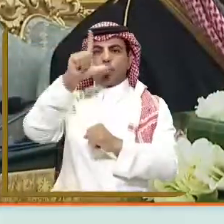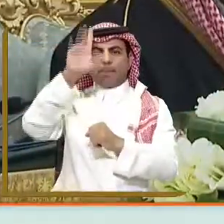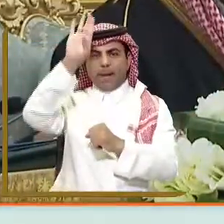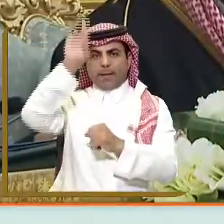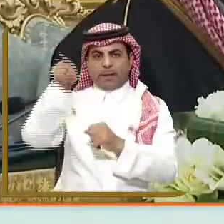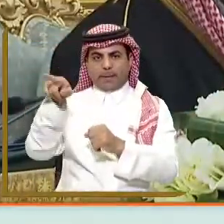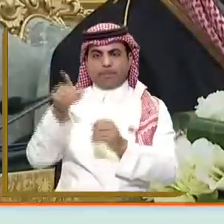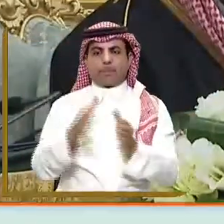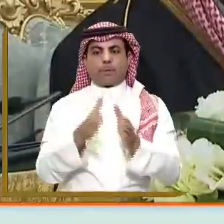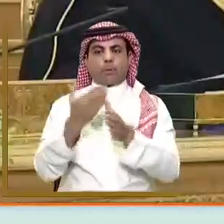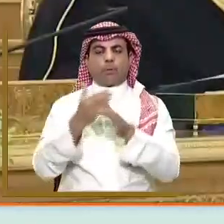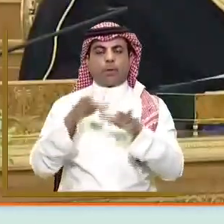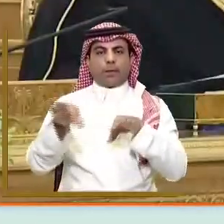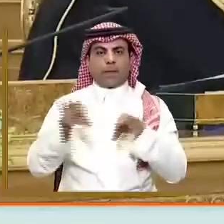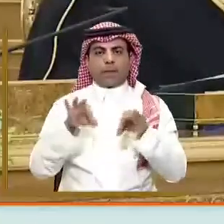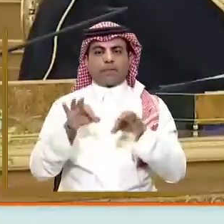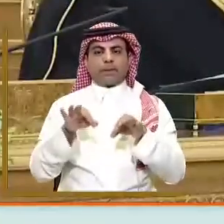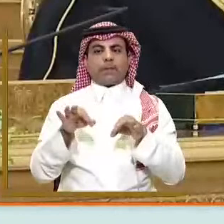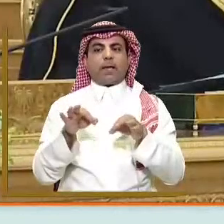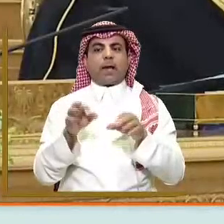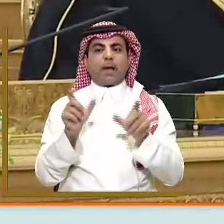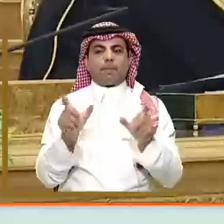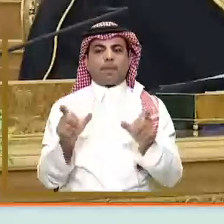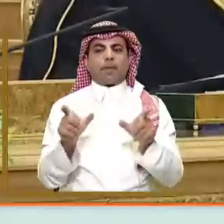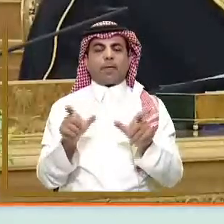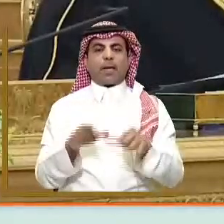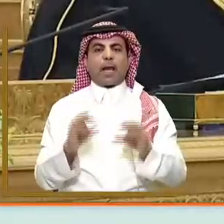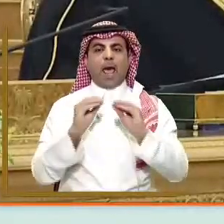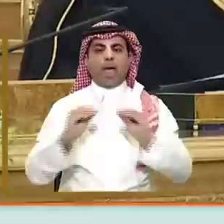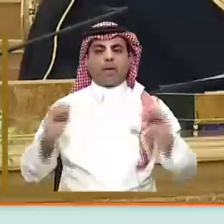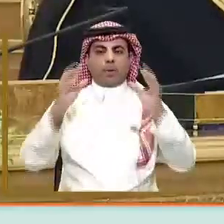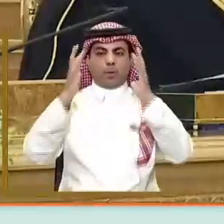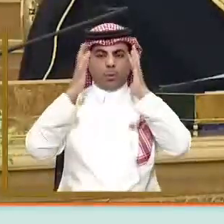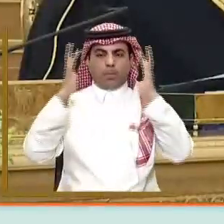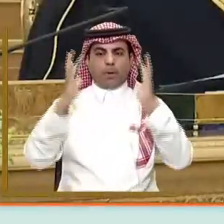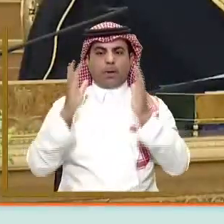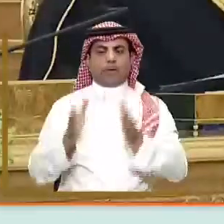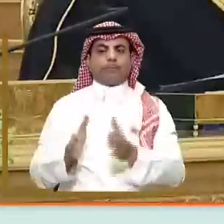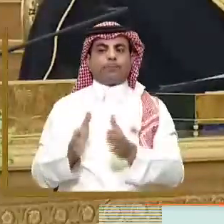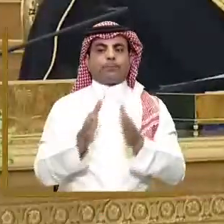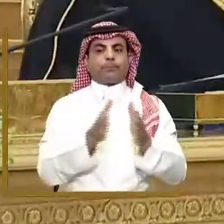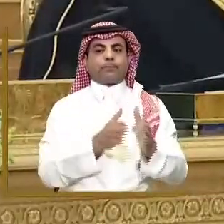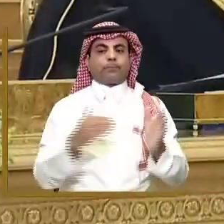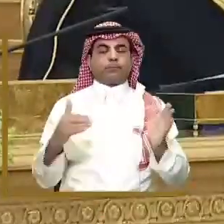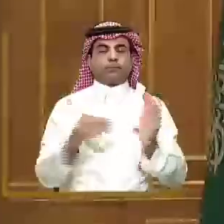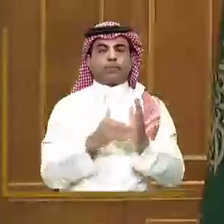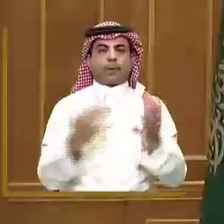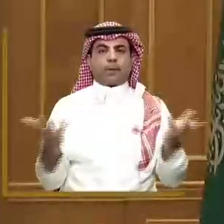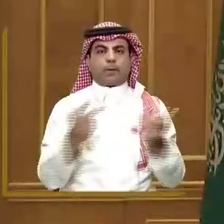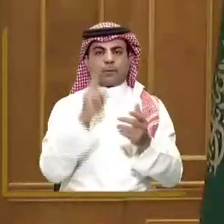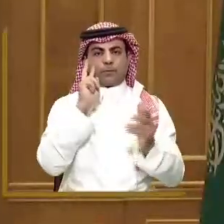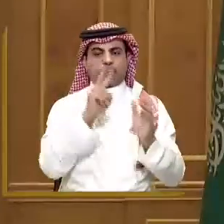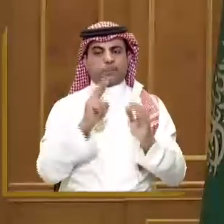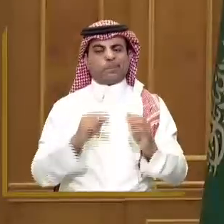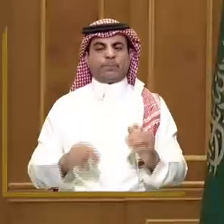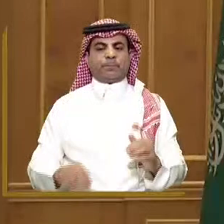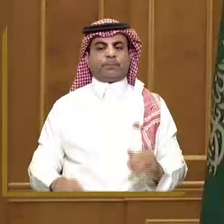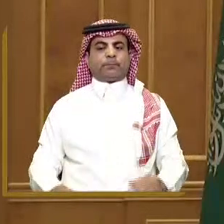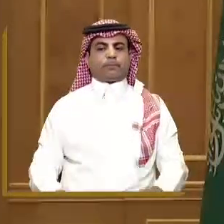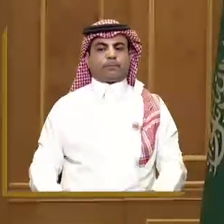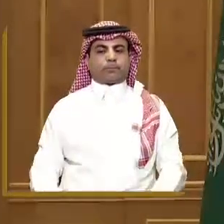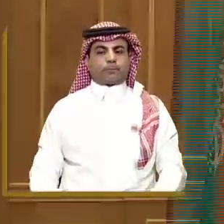الشؤون السياسية والأمنية واللجنة العامة لمجلس الوزراء وهيئة الخبراء في المجلس، واتخذ ما يلي: